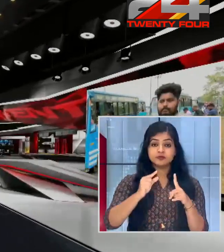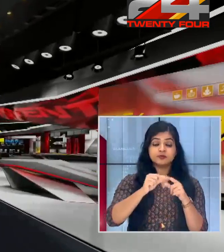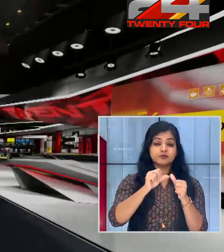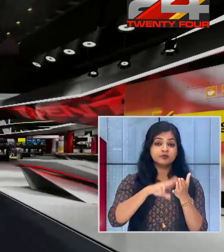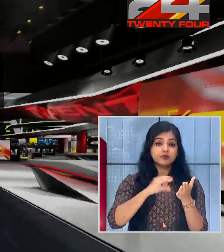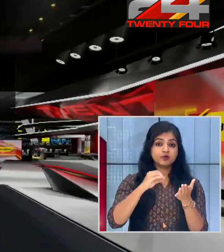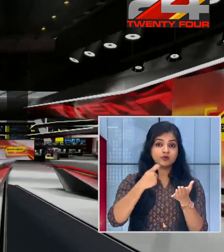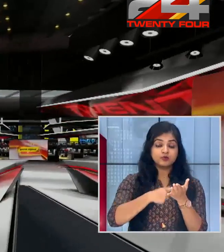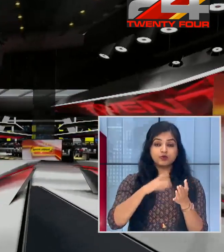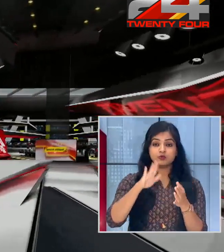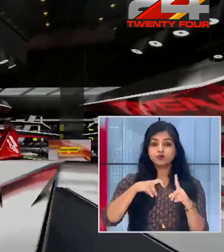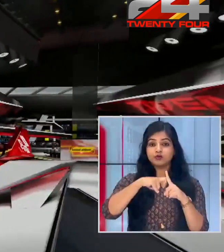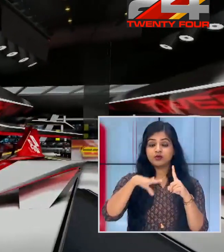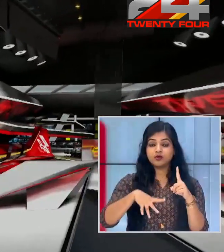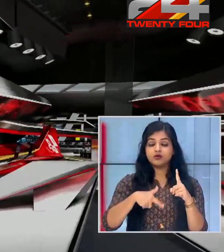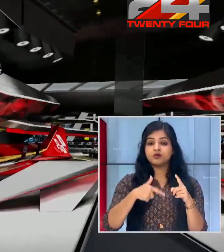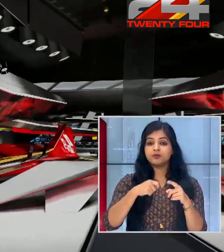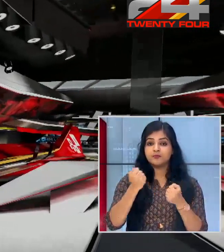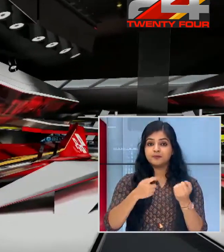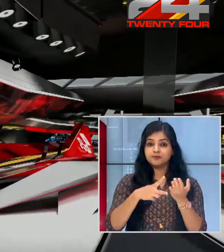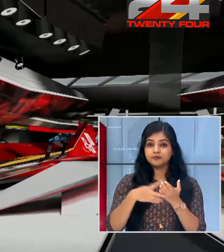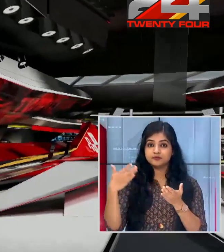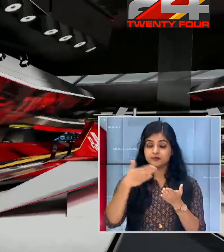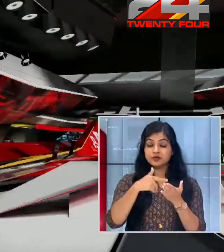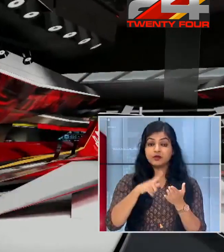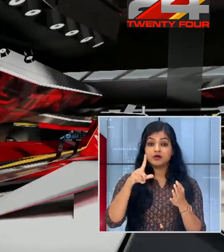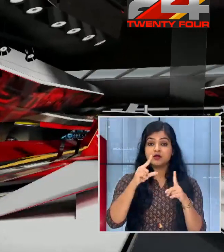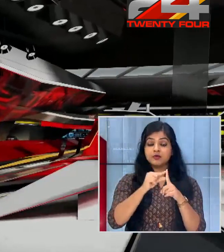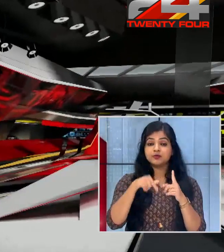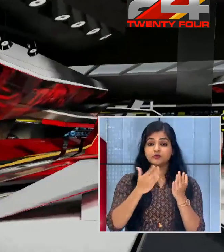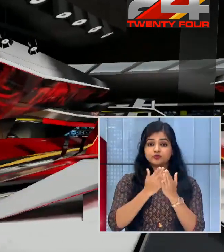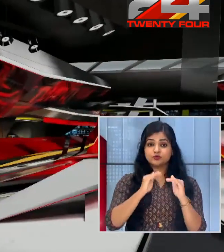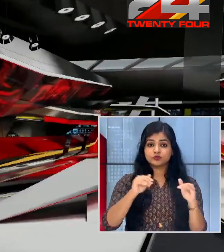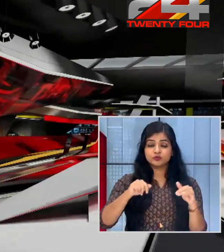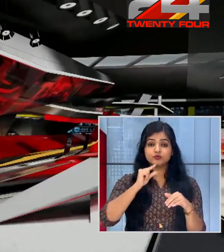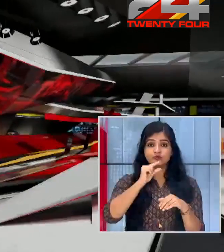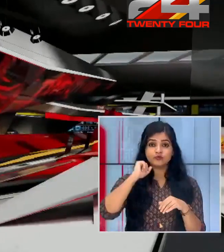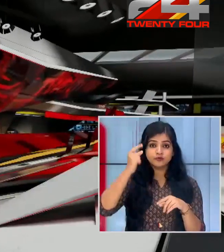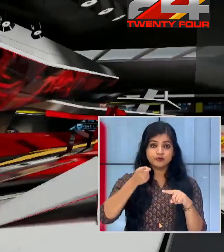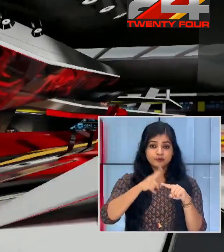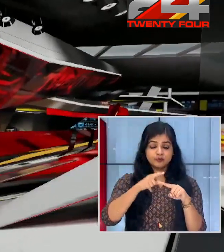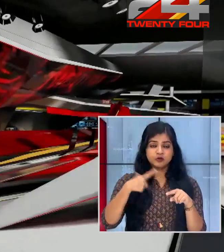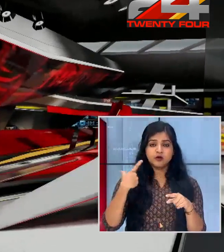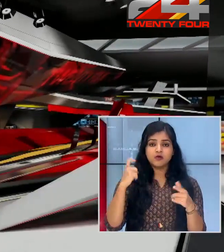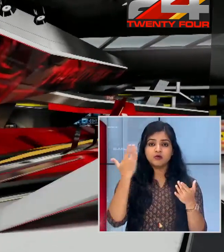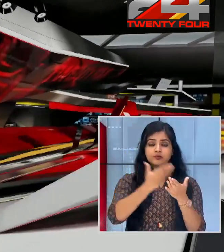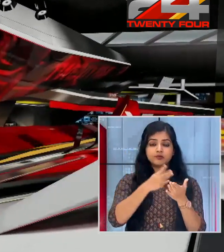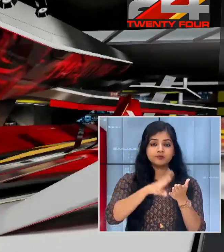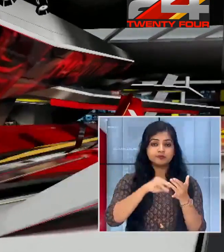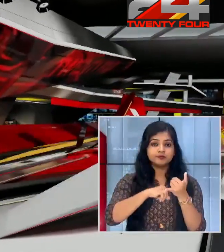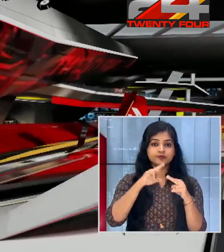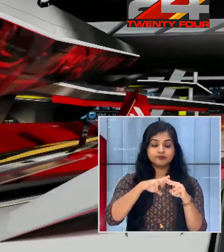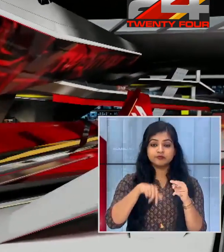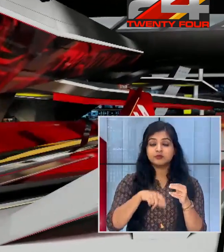പാനൂരിൽ നവകേരള സദസ് ബസ് വരുന്നതിനിടെ എൽ പി സ്കൂൾ വിദ്യാർത്ഥികൾ മുദ്രാവാക്യം വിളിച്ചതിൽ പരാതി നൽകി എം എസ് എഫ്. ചെമ്പാട് എൽ പി